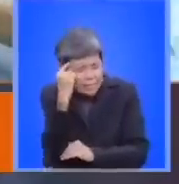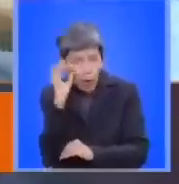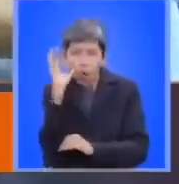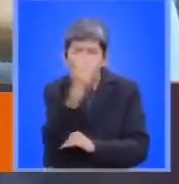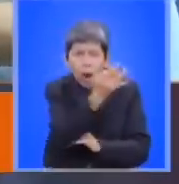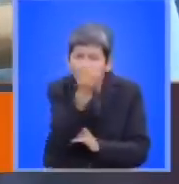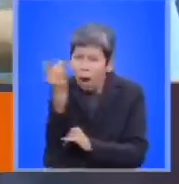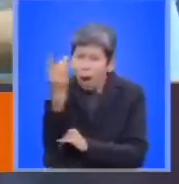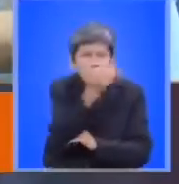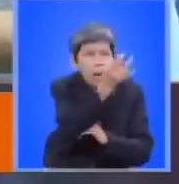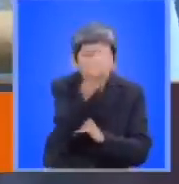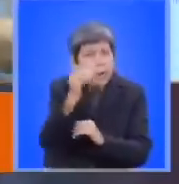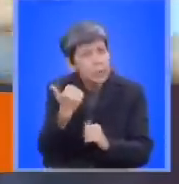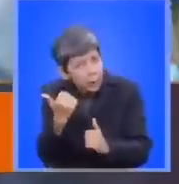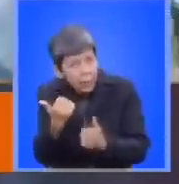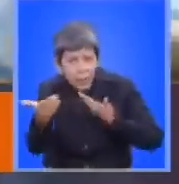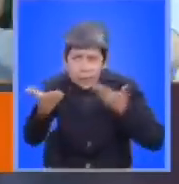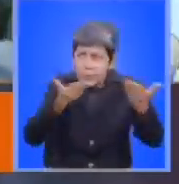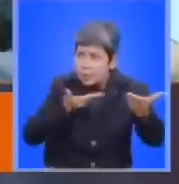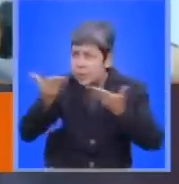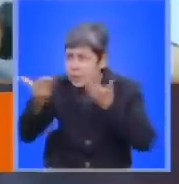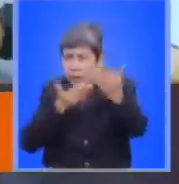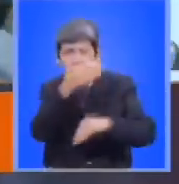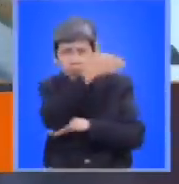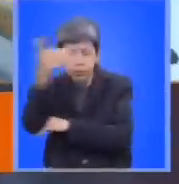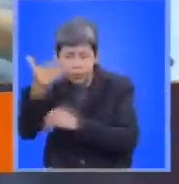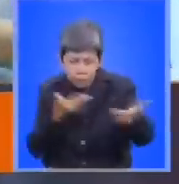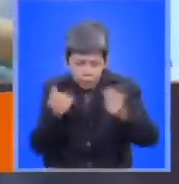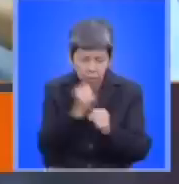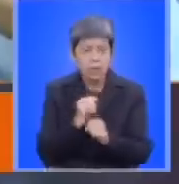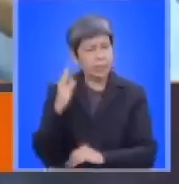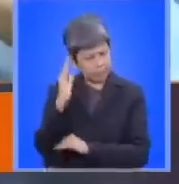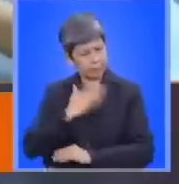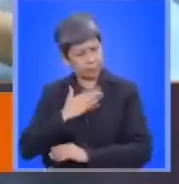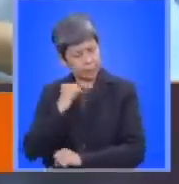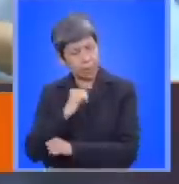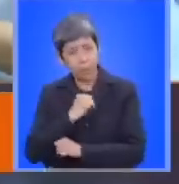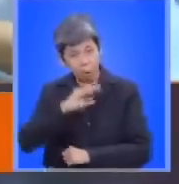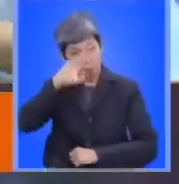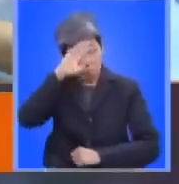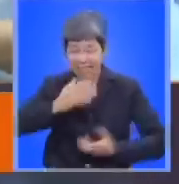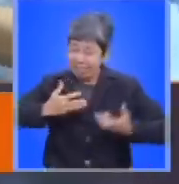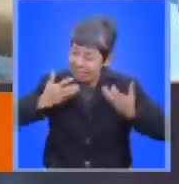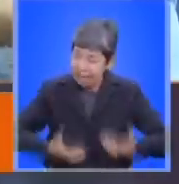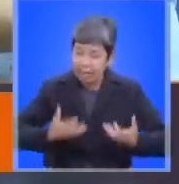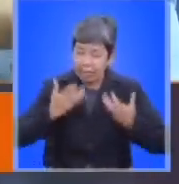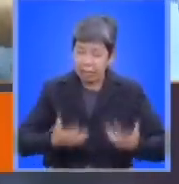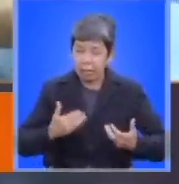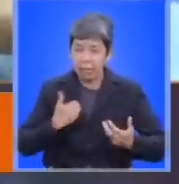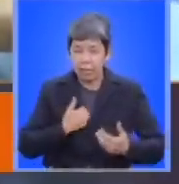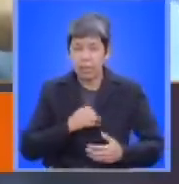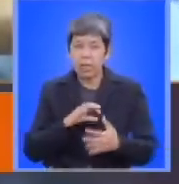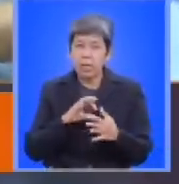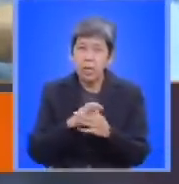กว่าใช้แบบนี้แล้วที่ราชวิถีเองเนี่ยมีการใช้แบบนี้ก็จะไปเป็นทางเลือกว่าถ้าผู้ป่วยมีอาการหนักนะครับรักษาด้ว